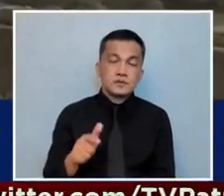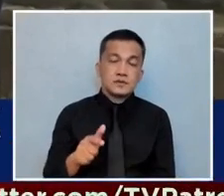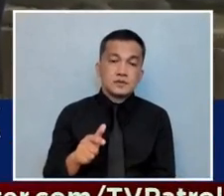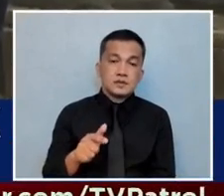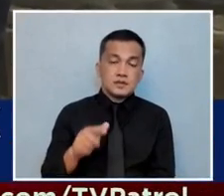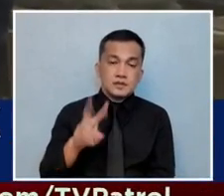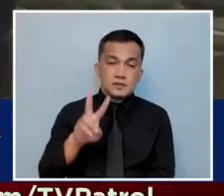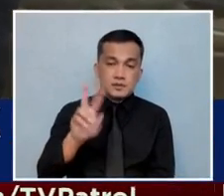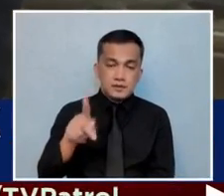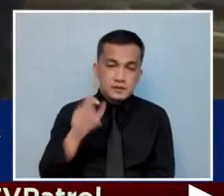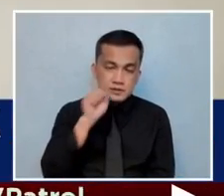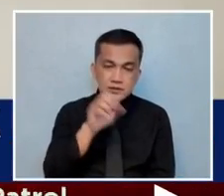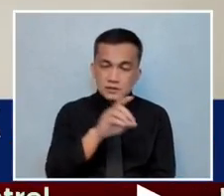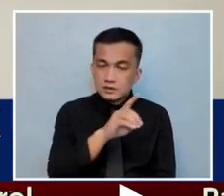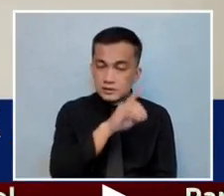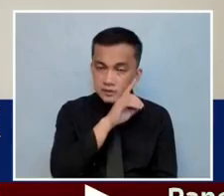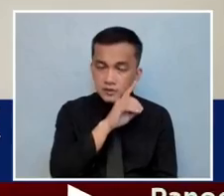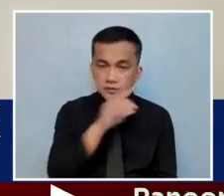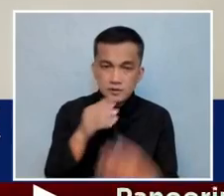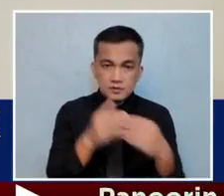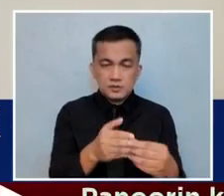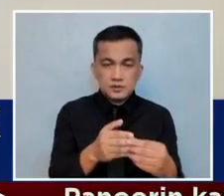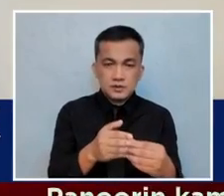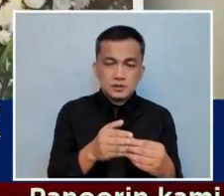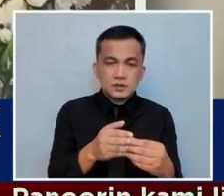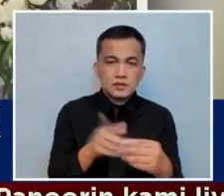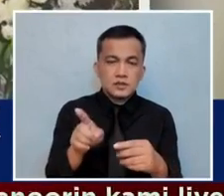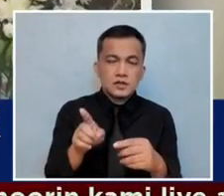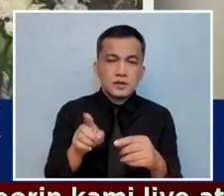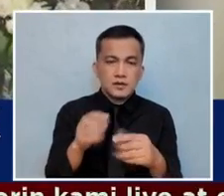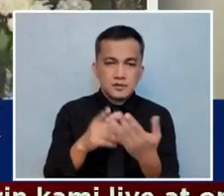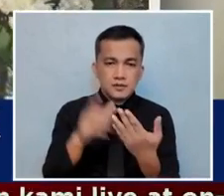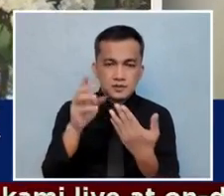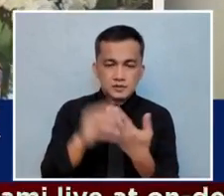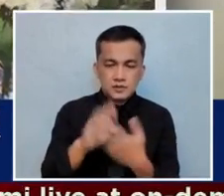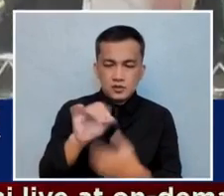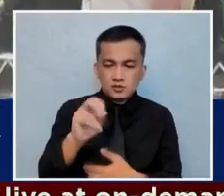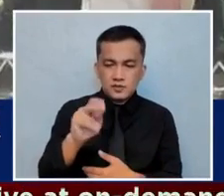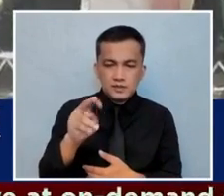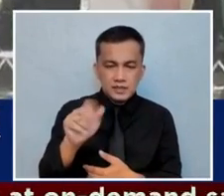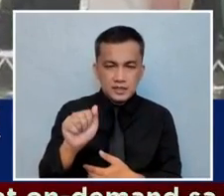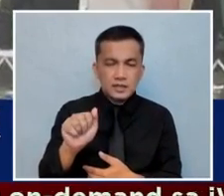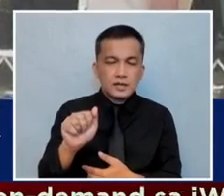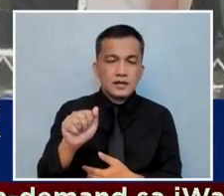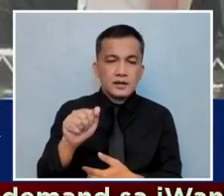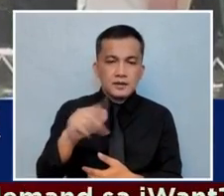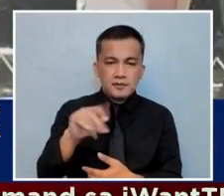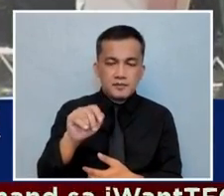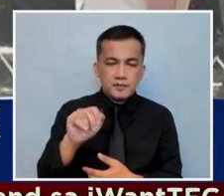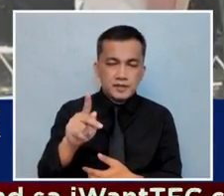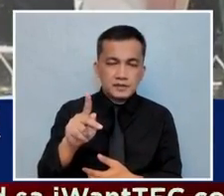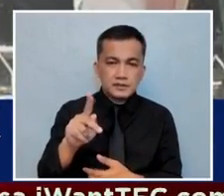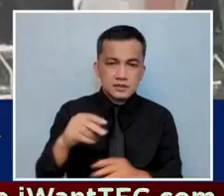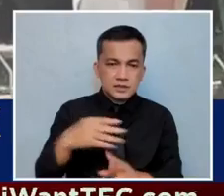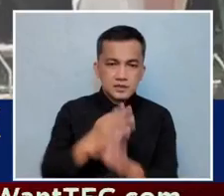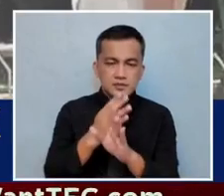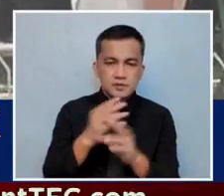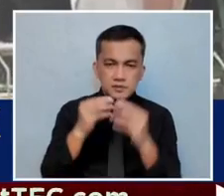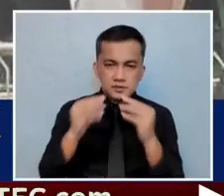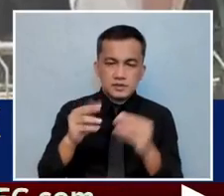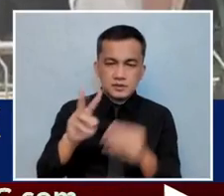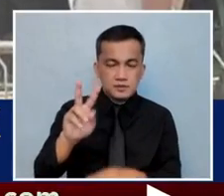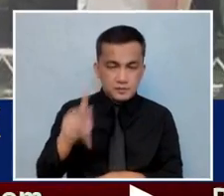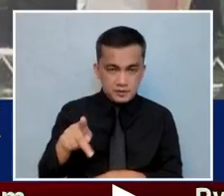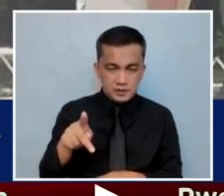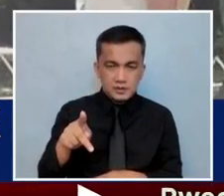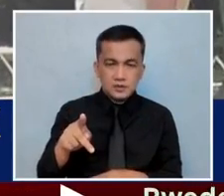Education Secretary Sara Duterte ang wreath-laying ceremony sa Osmeña Park sa Davao City. Sa mensahe ng pangalawang pangulo, nagbigay pugay